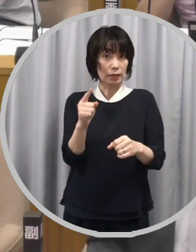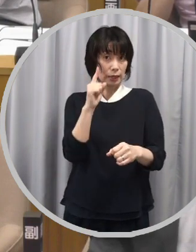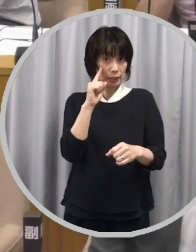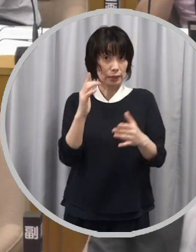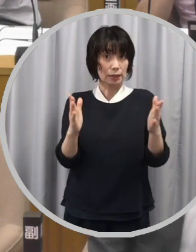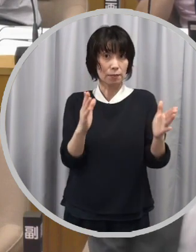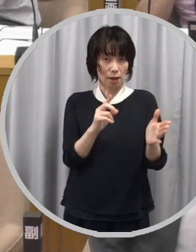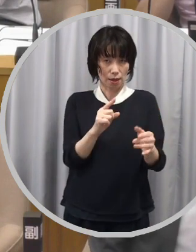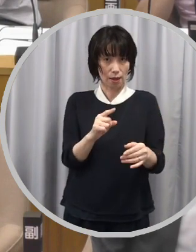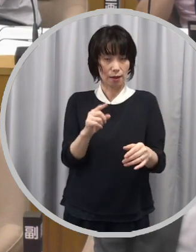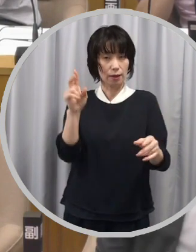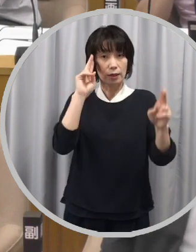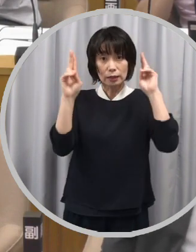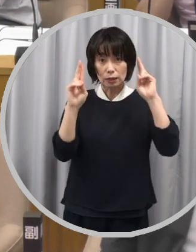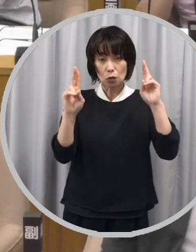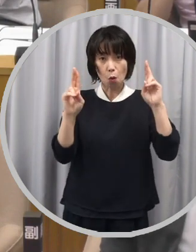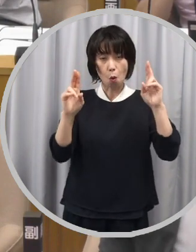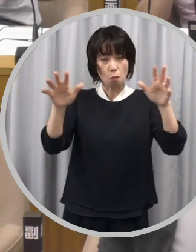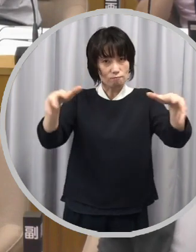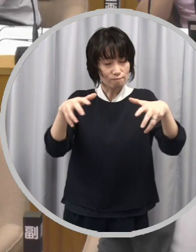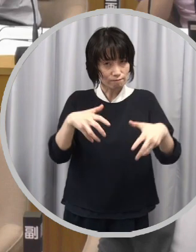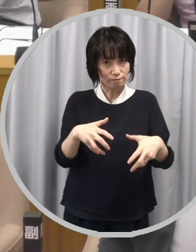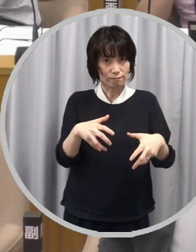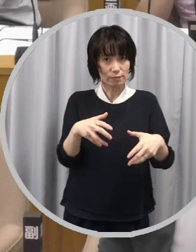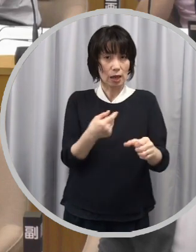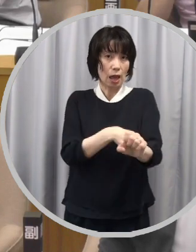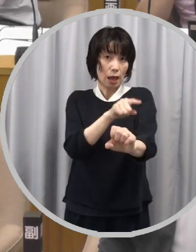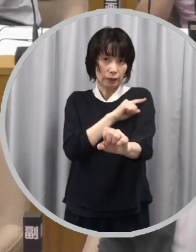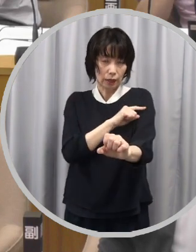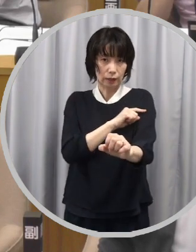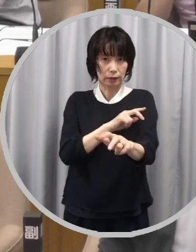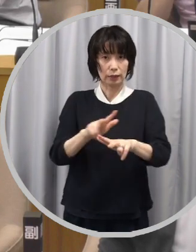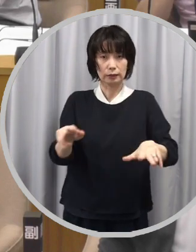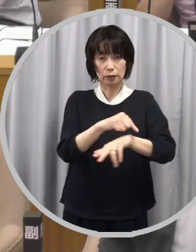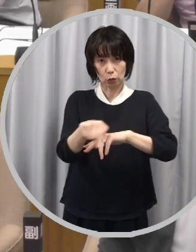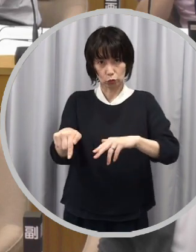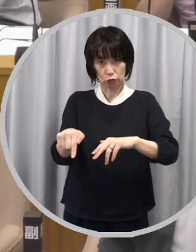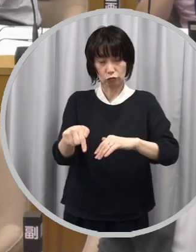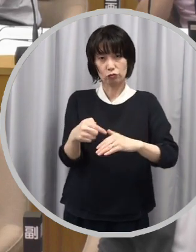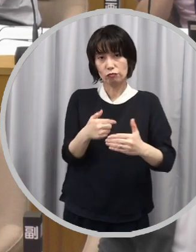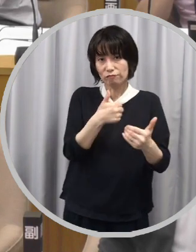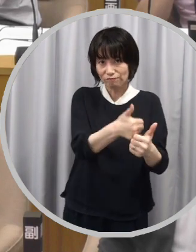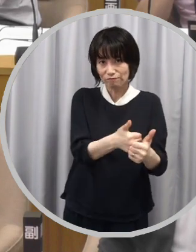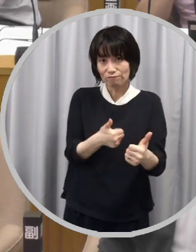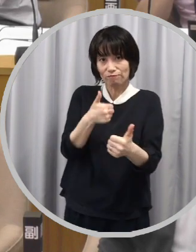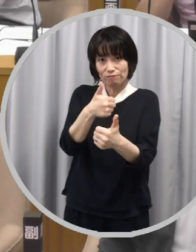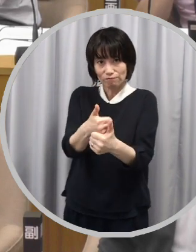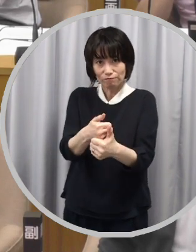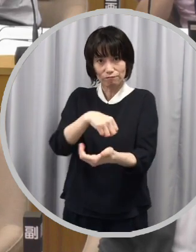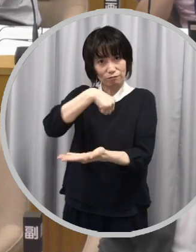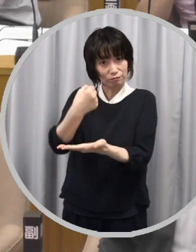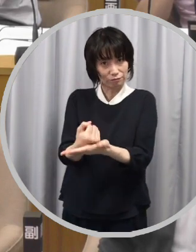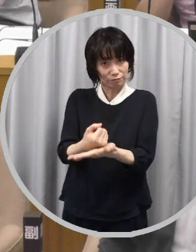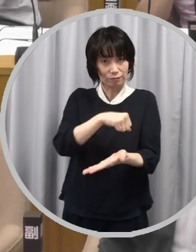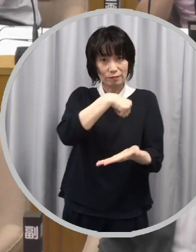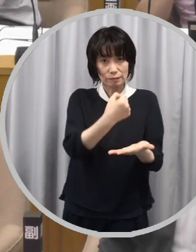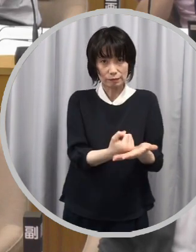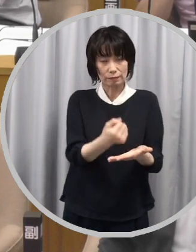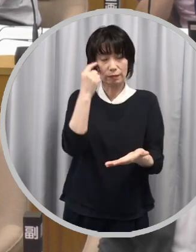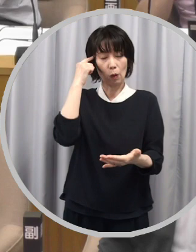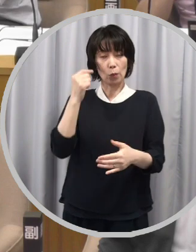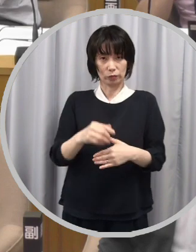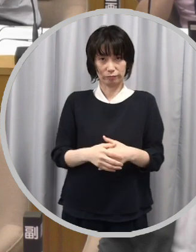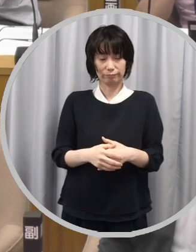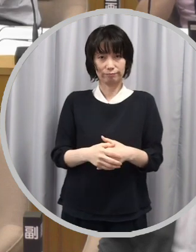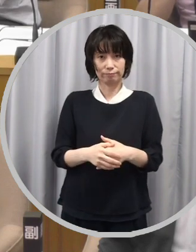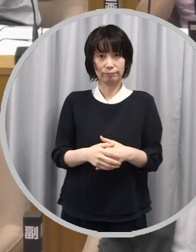企業誘致やエネルギー施策など、多くのことにチャレンジし、着実に実を結んだと感じております。